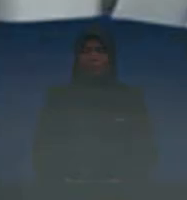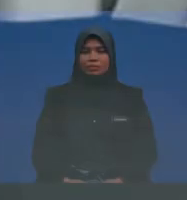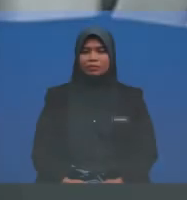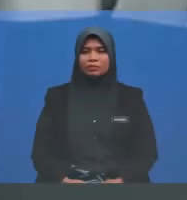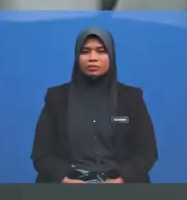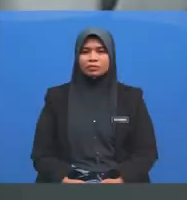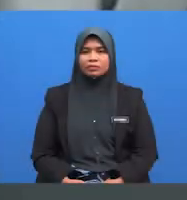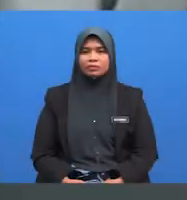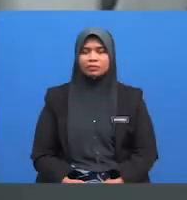sekian